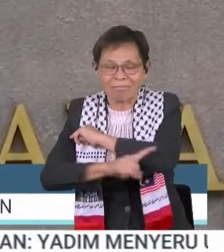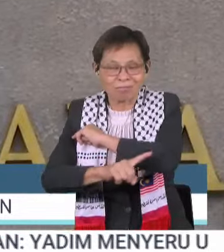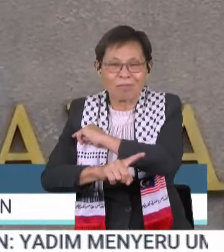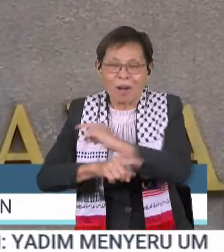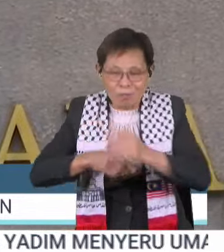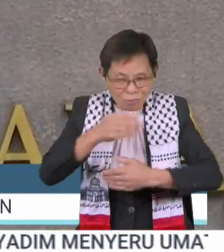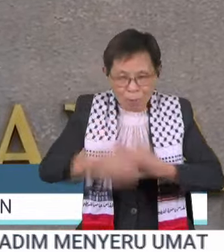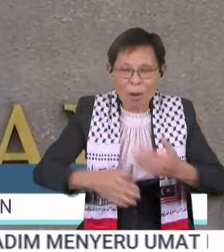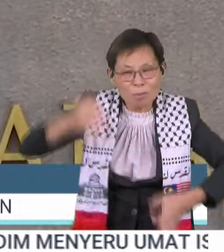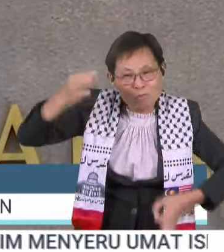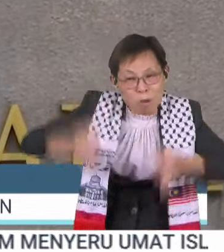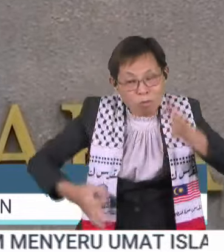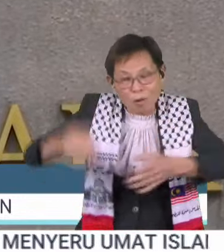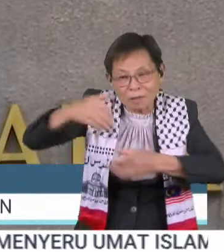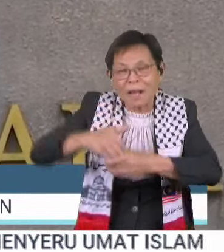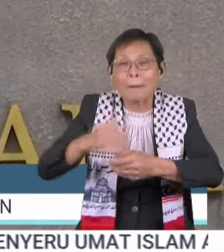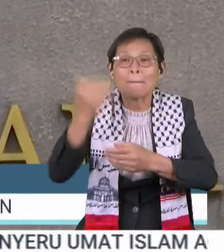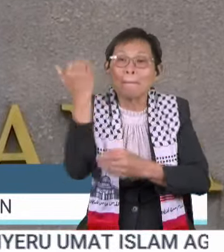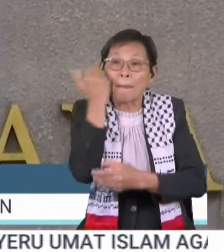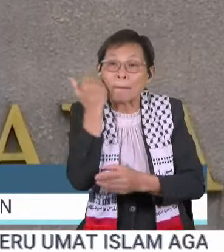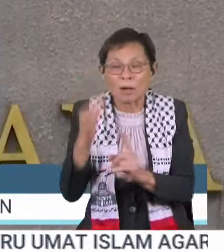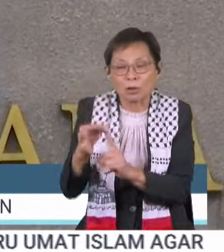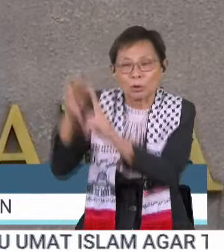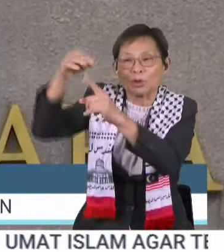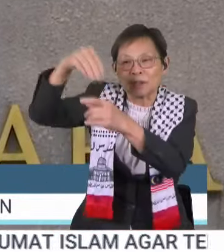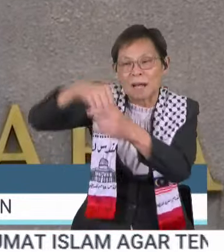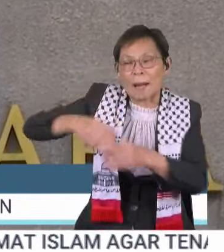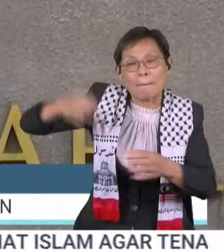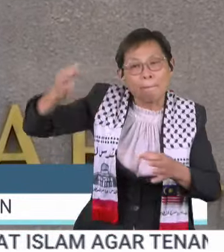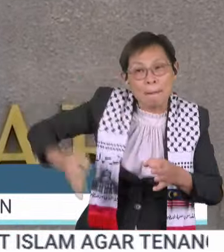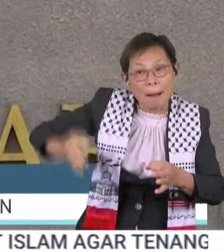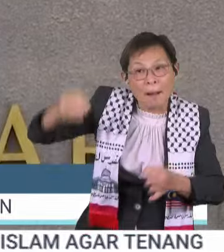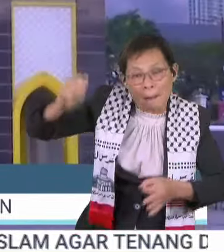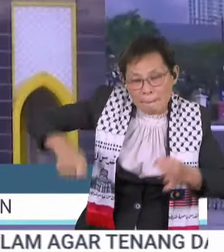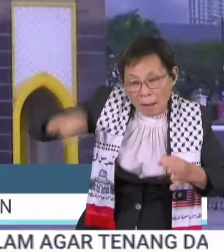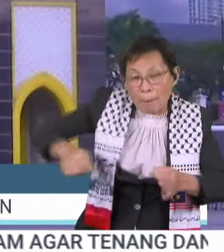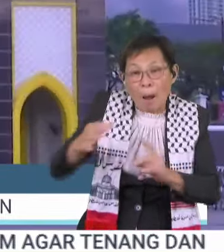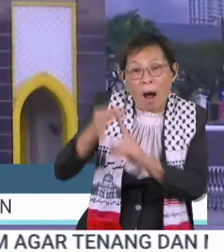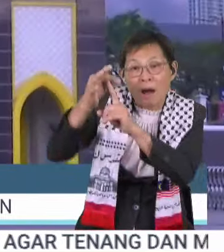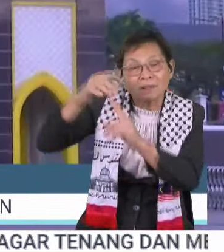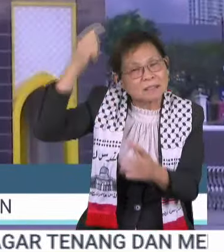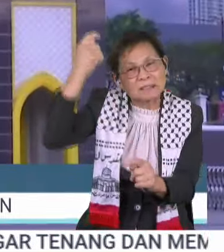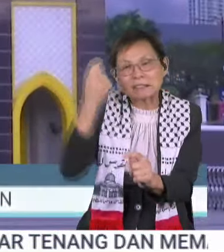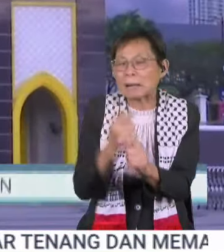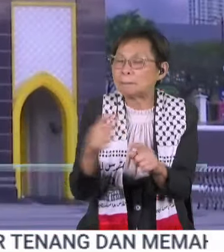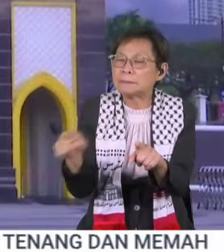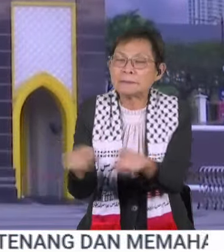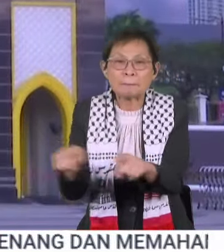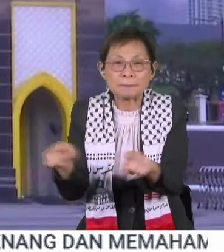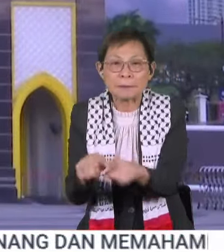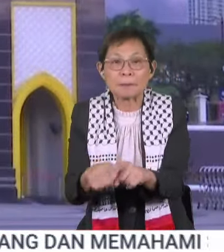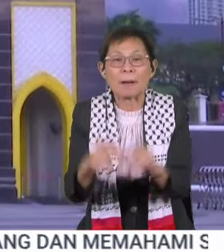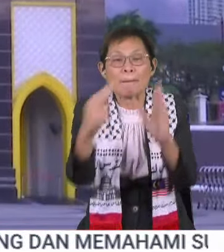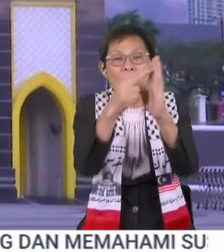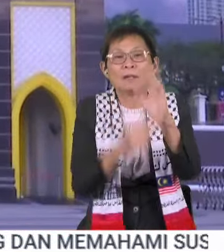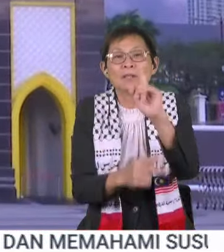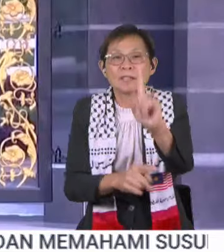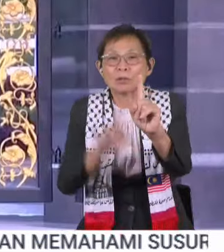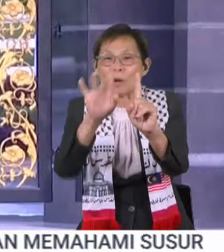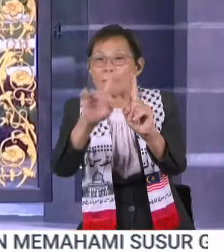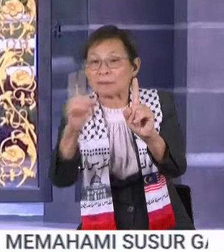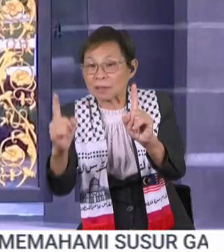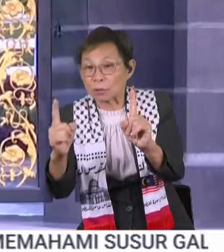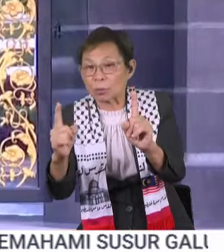jua prosiding dalam mana-mana mahkamah kecuali dalam mahkamah khas. Ketetapan sama juga dinyatakan dalam perkara